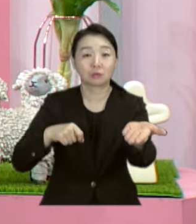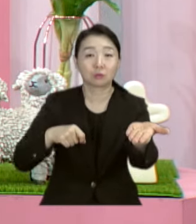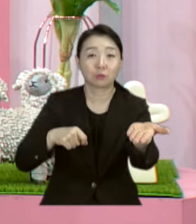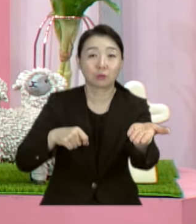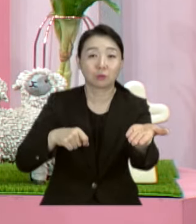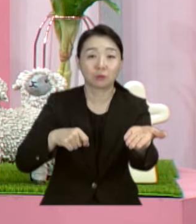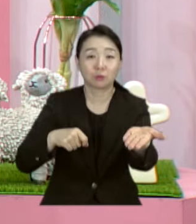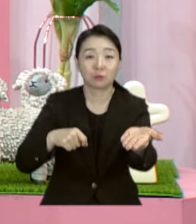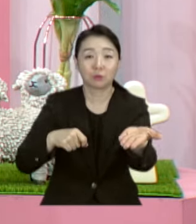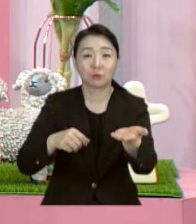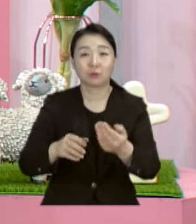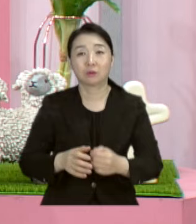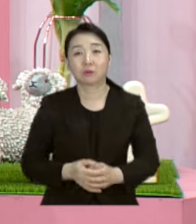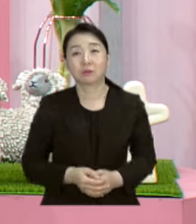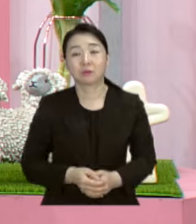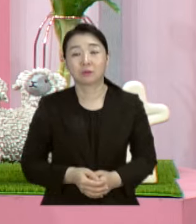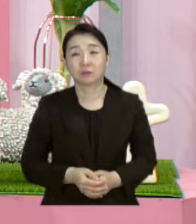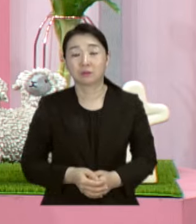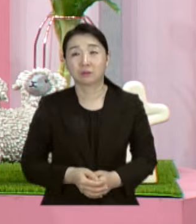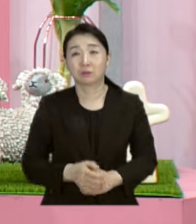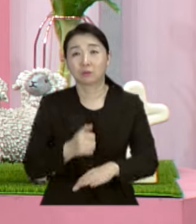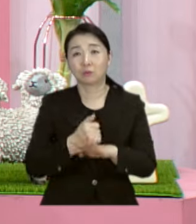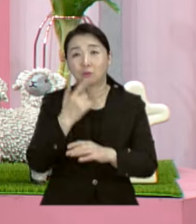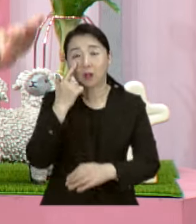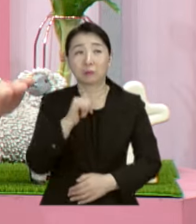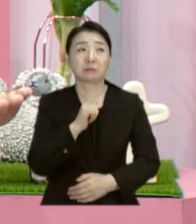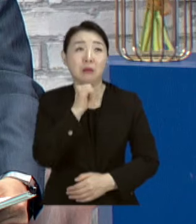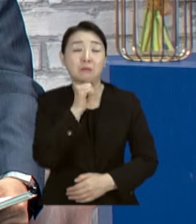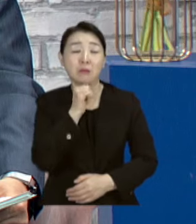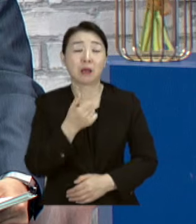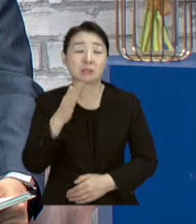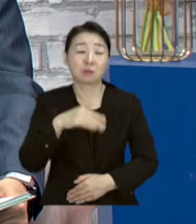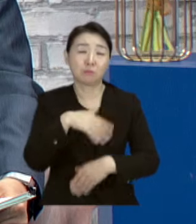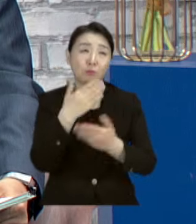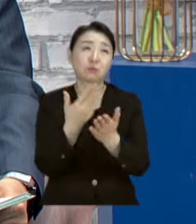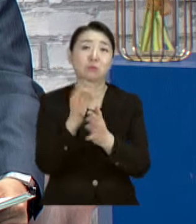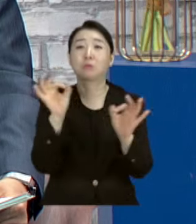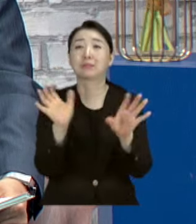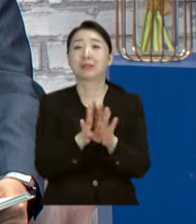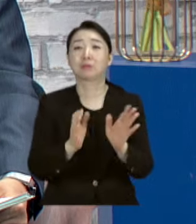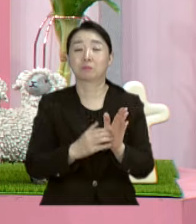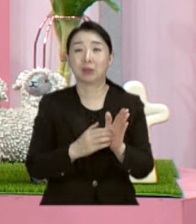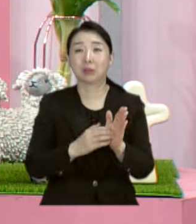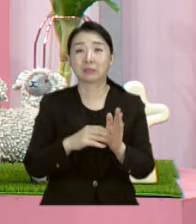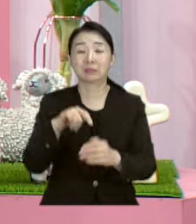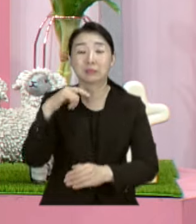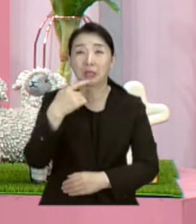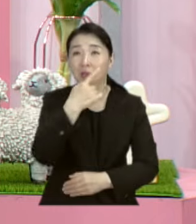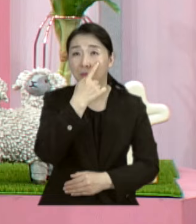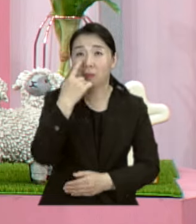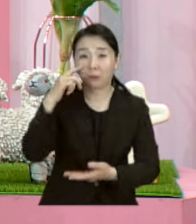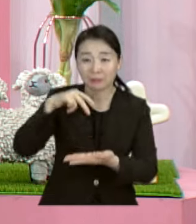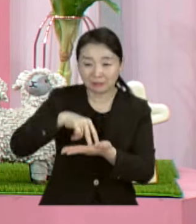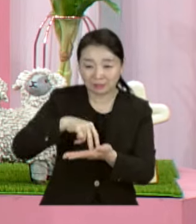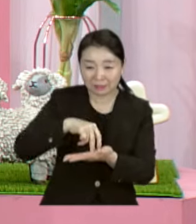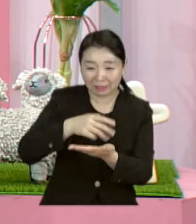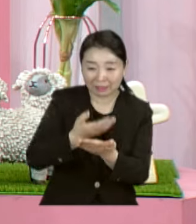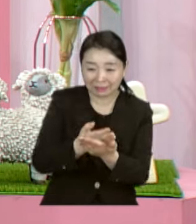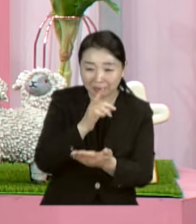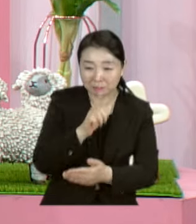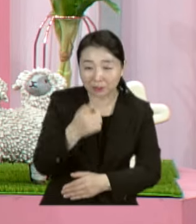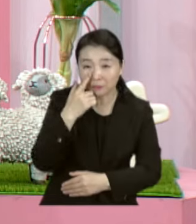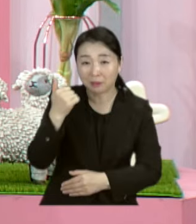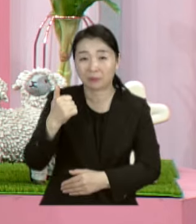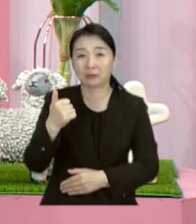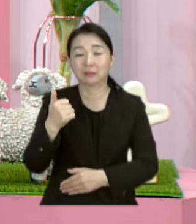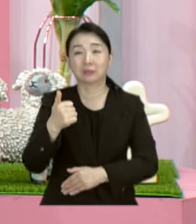순간 가뜩이나 없는 곳에서 다 날아갔죠. 그래서 그 다음에 보증 이야기만 나오면 저희